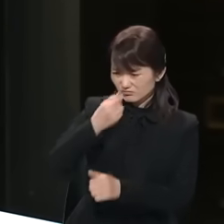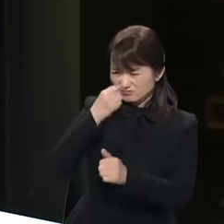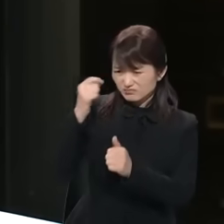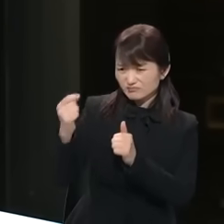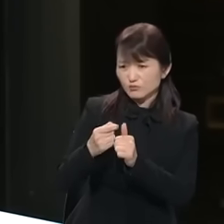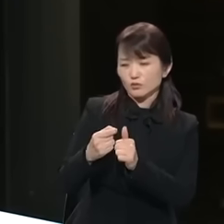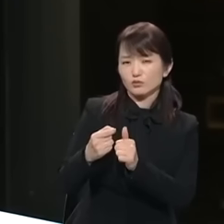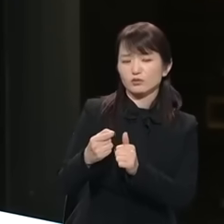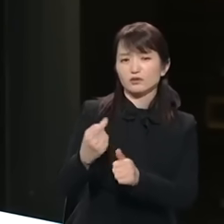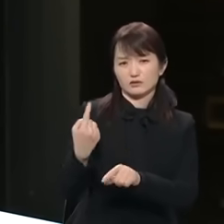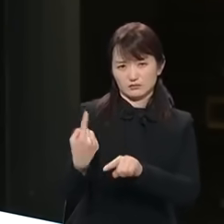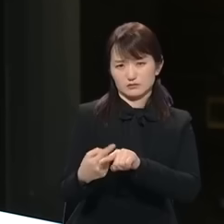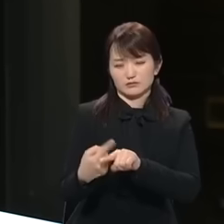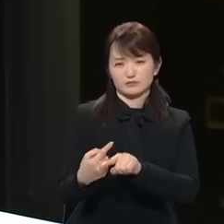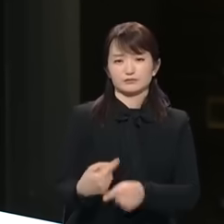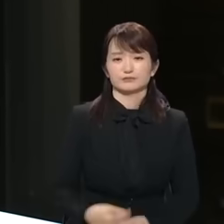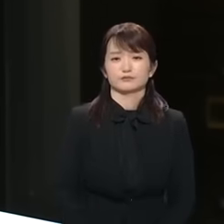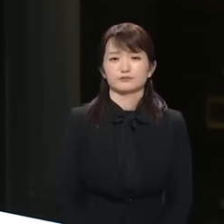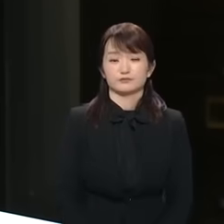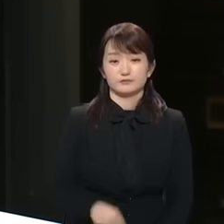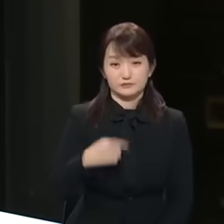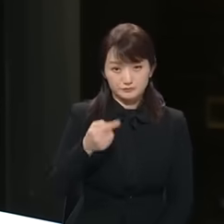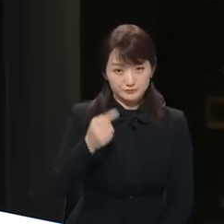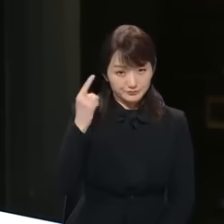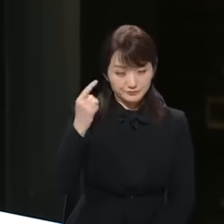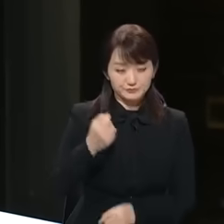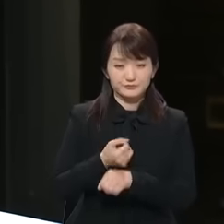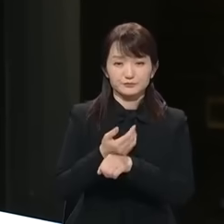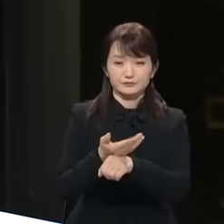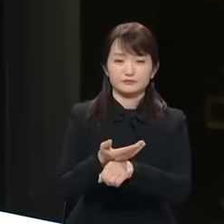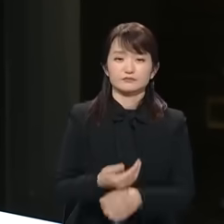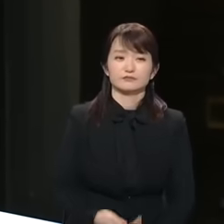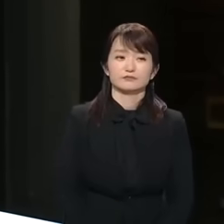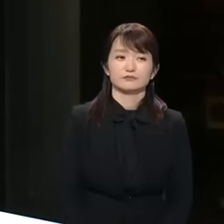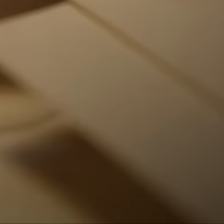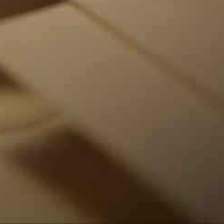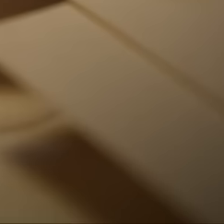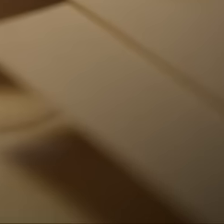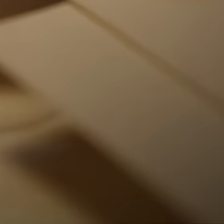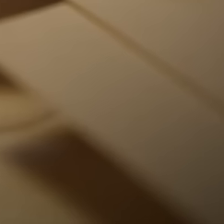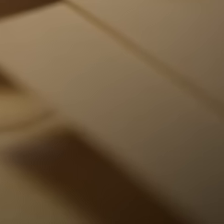예 자 두 번째 사건 정리하고요 사건 연구서 이어갑니다